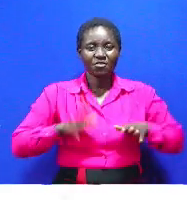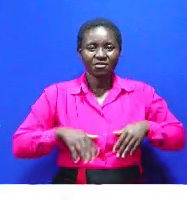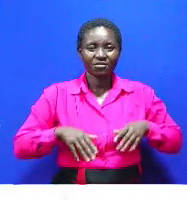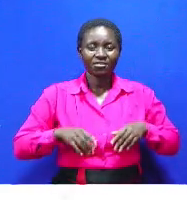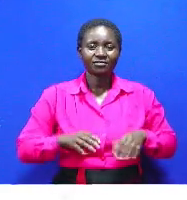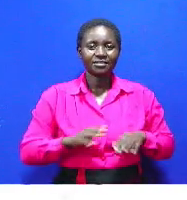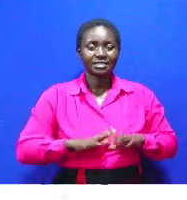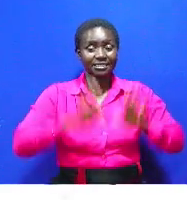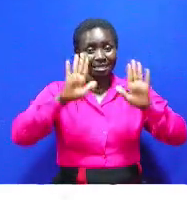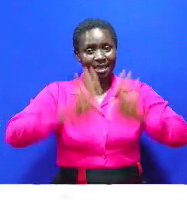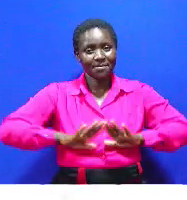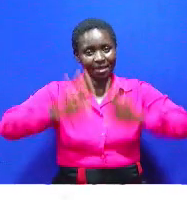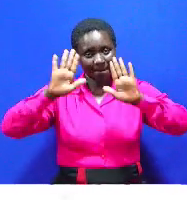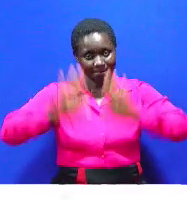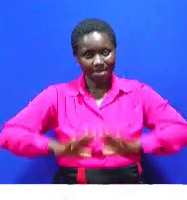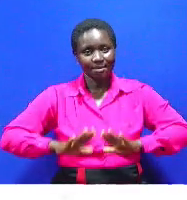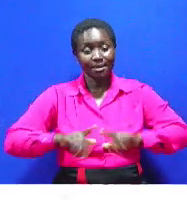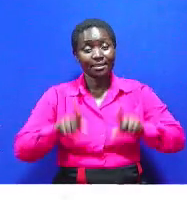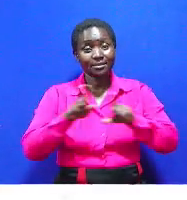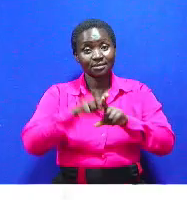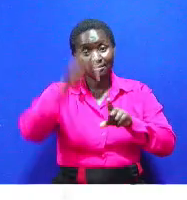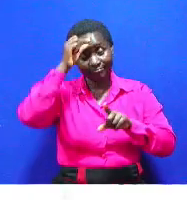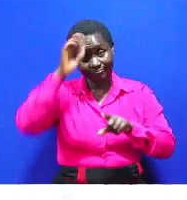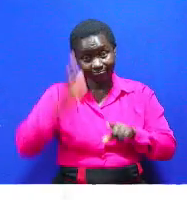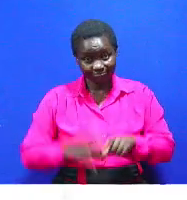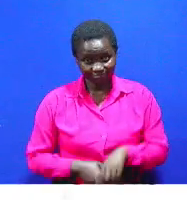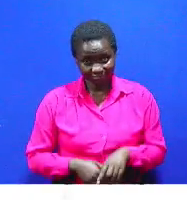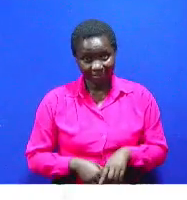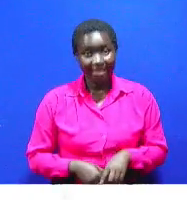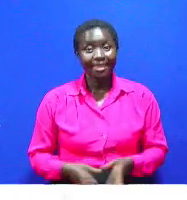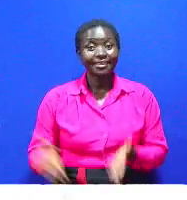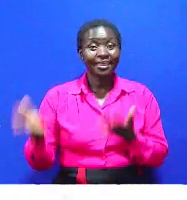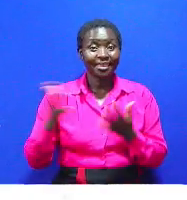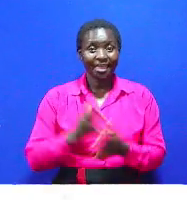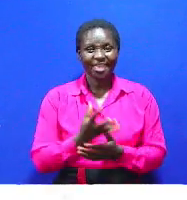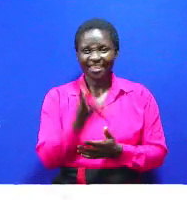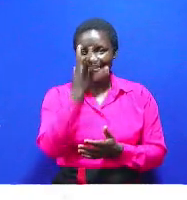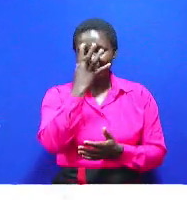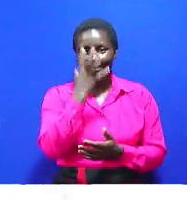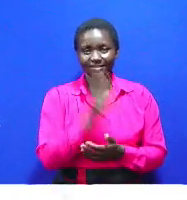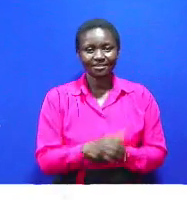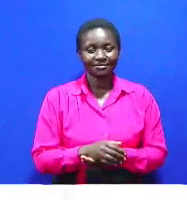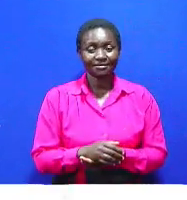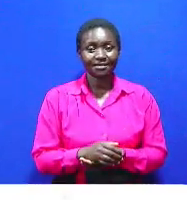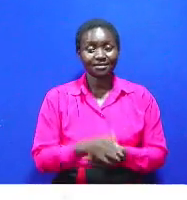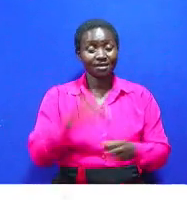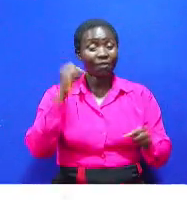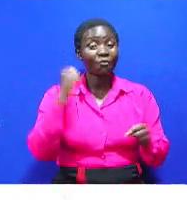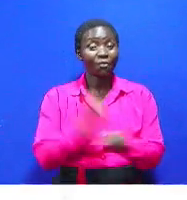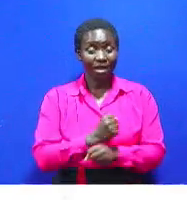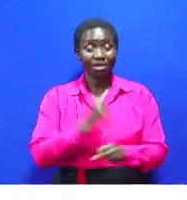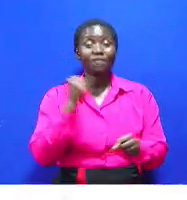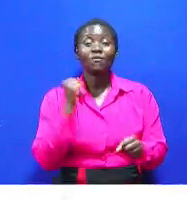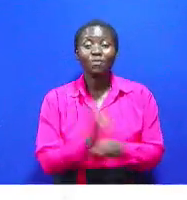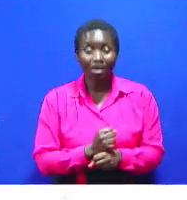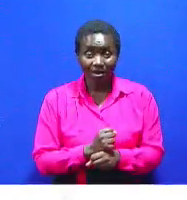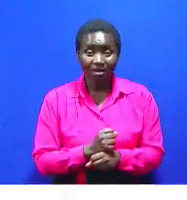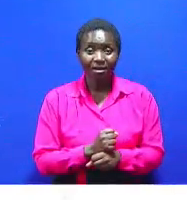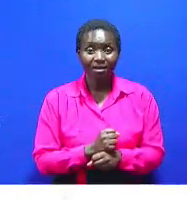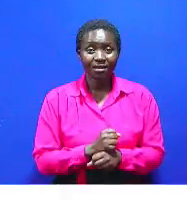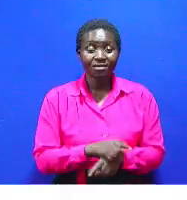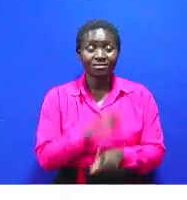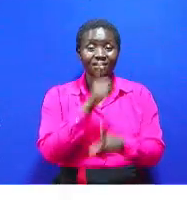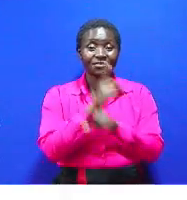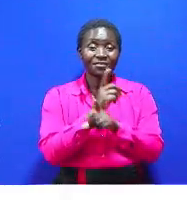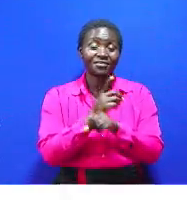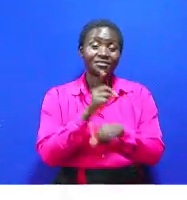koneti kore na simba omono kuambale tirai buri bakoko kore gasi no simba orendete omongina neche